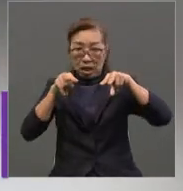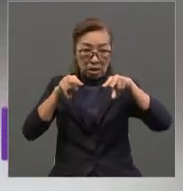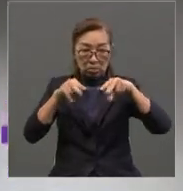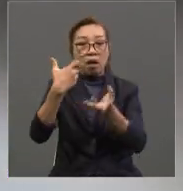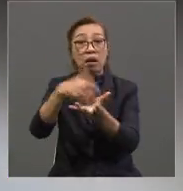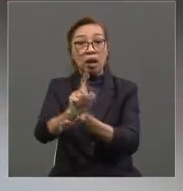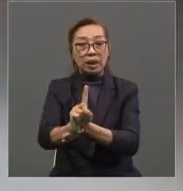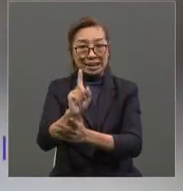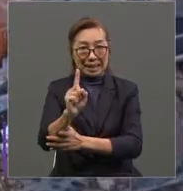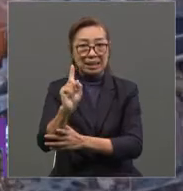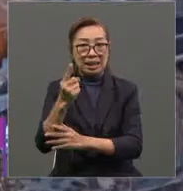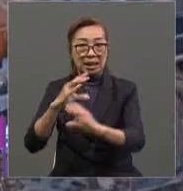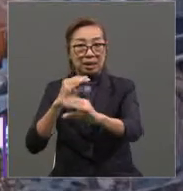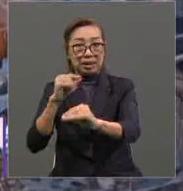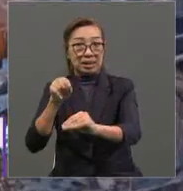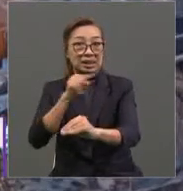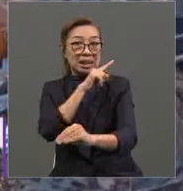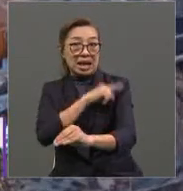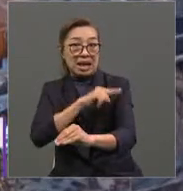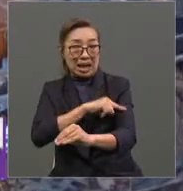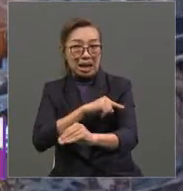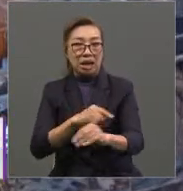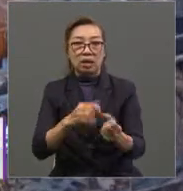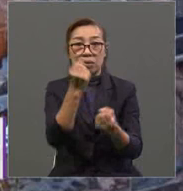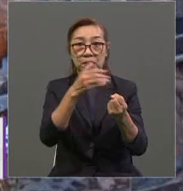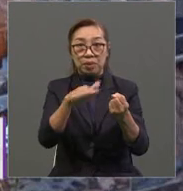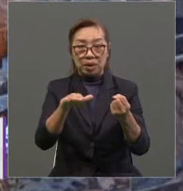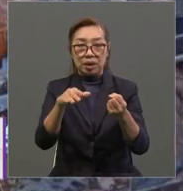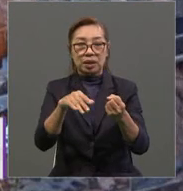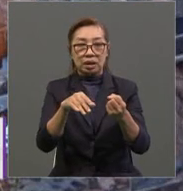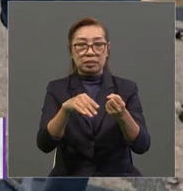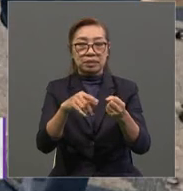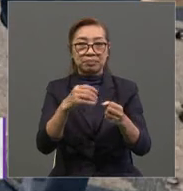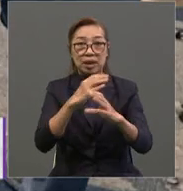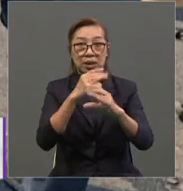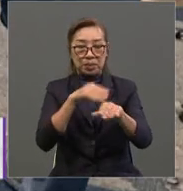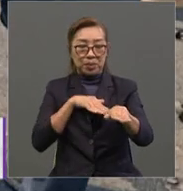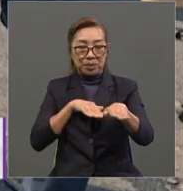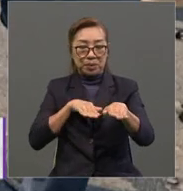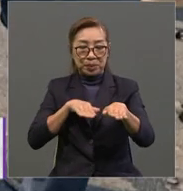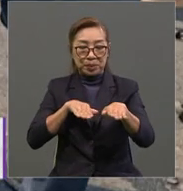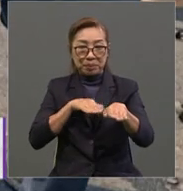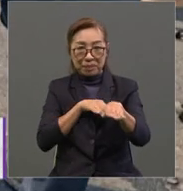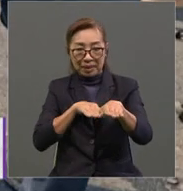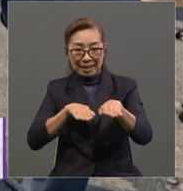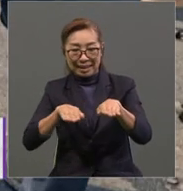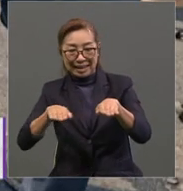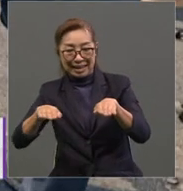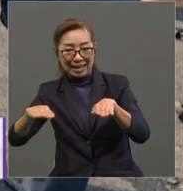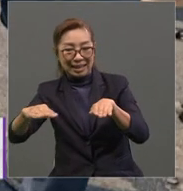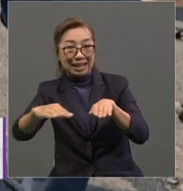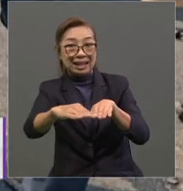แบบนี้ครับว่าเห็นรถเก๋งคันสีขาวขับแซงคันหน้าขึ้นมาและพยายามที่จะเลี้ยวกลับเข้าเลนแต่ว่าไม่พ้น